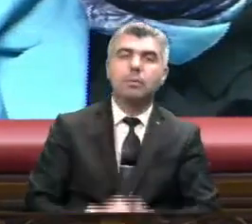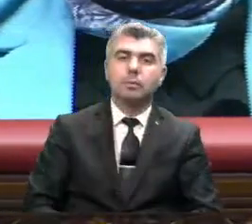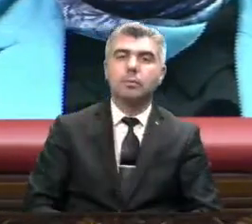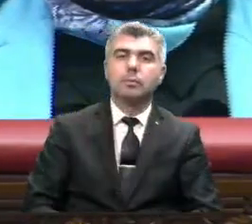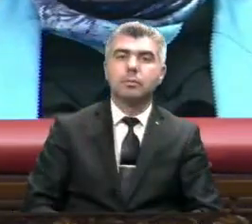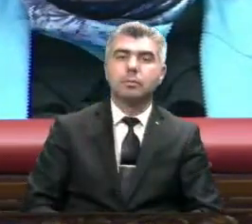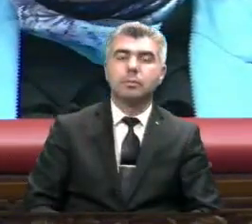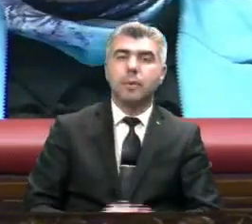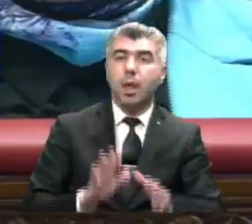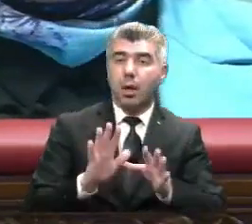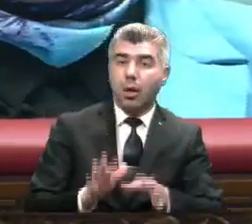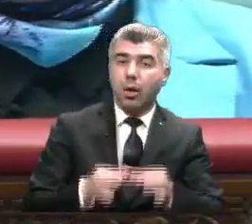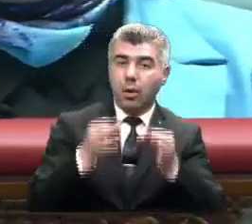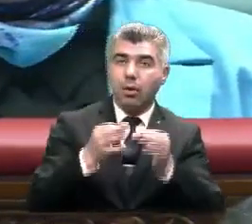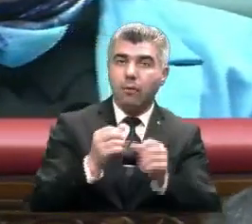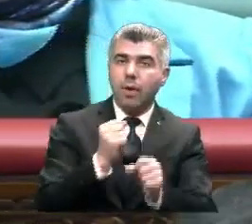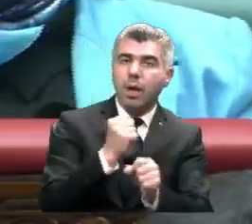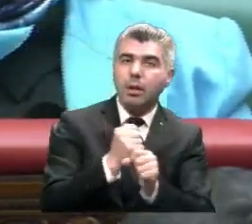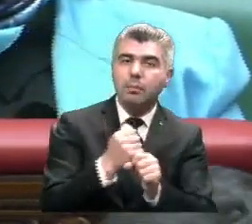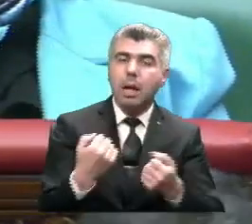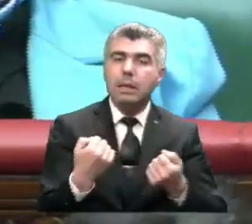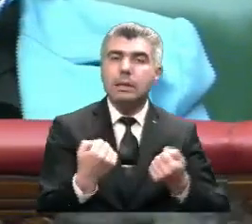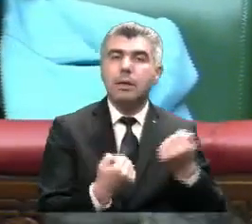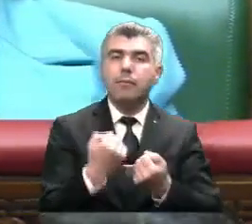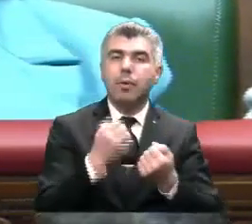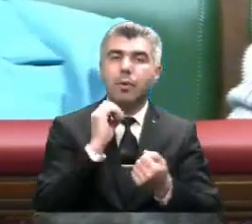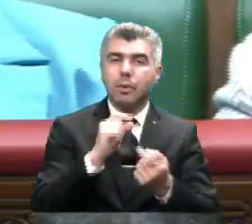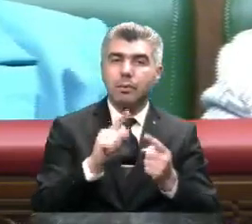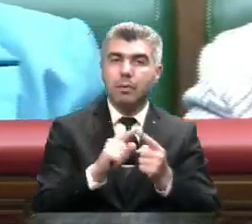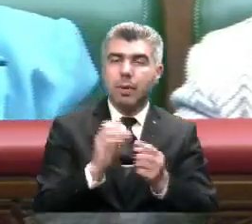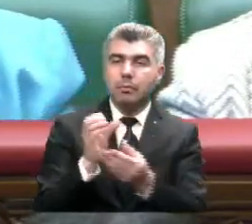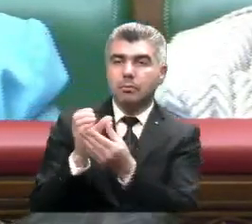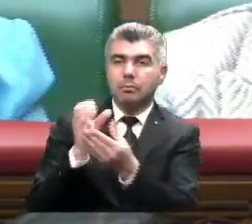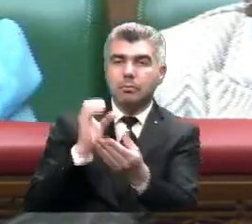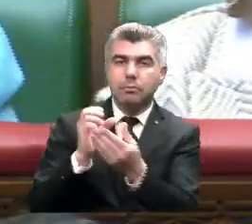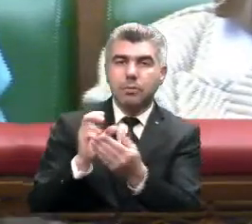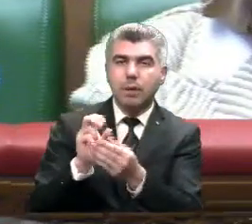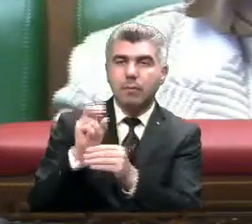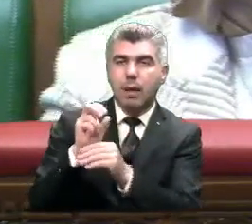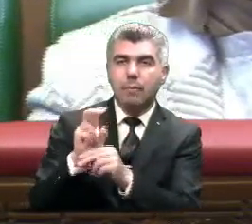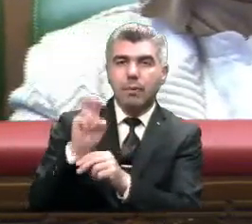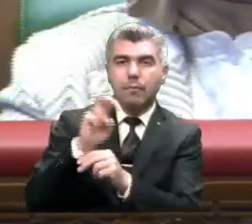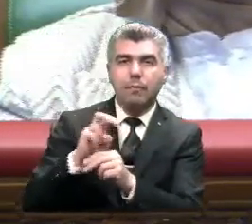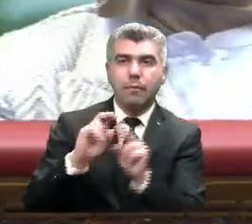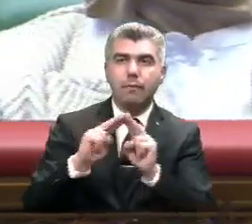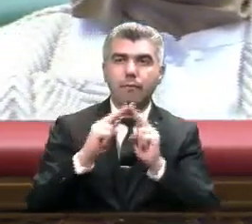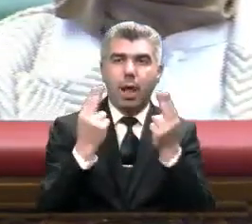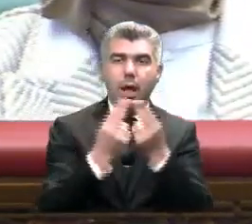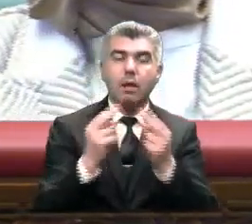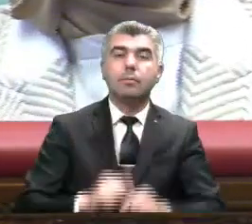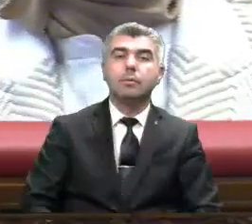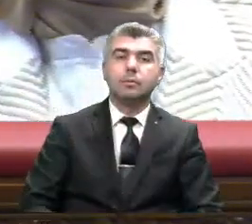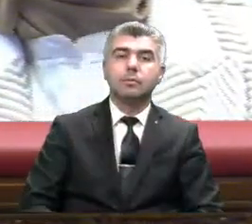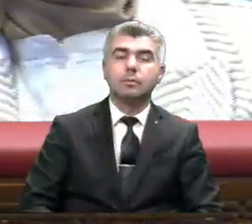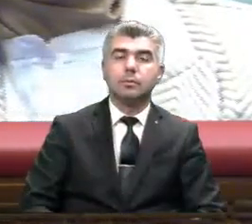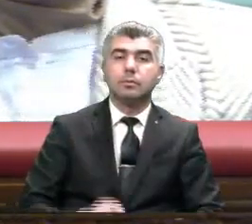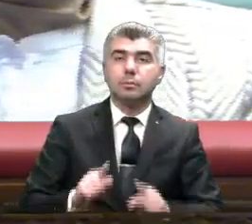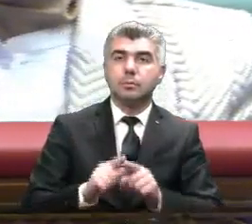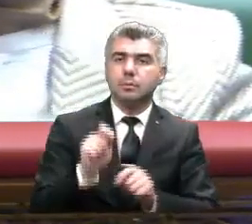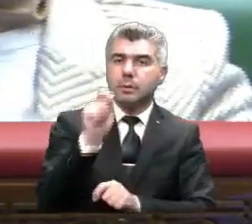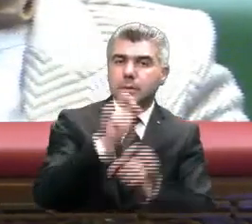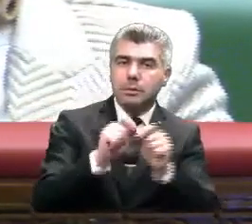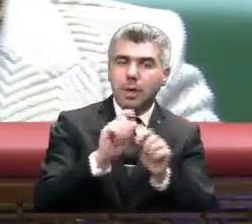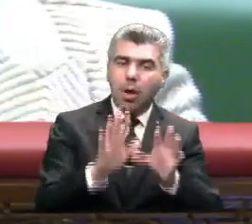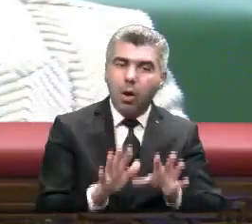ضمنها بالطبع تجويد وتحسين ظروف عمال السائقين المهنيين وخاصة سائقي النقل الدولي للبضائع. في هذا الإطار تتم تدارس سبل